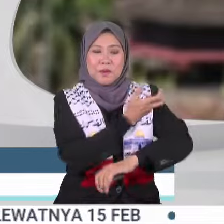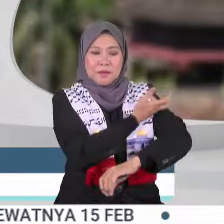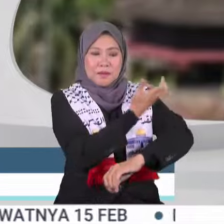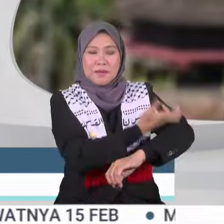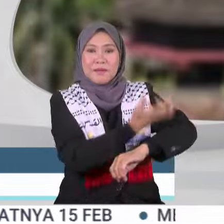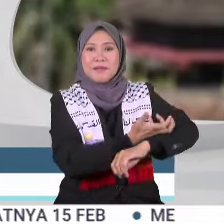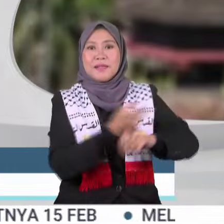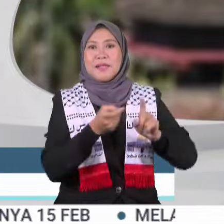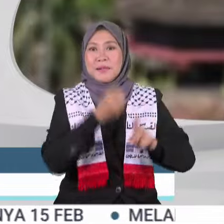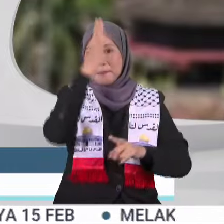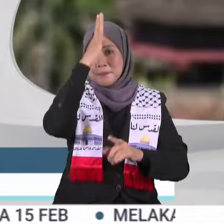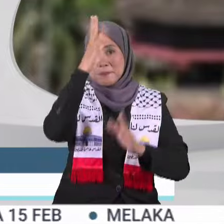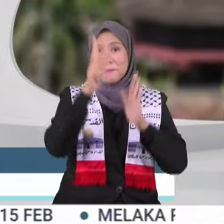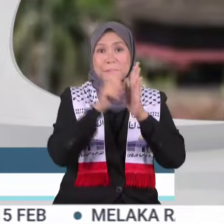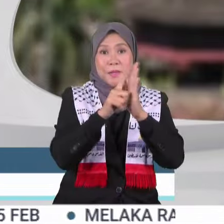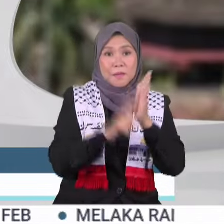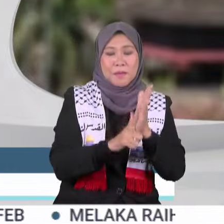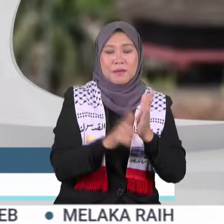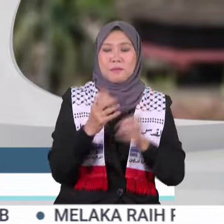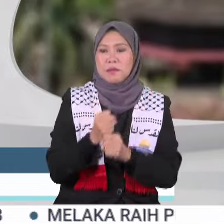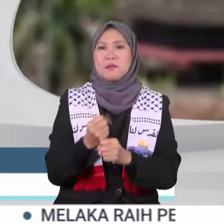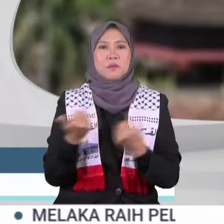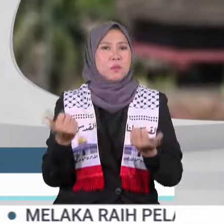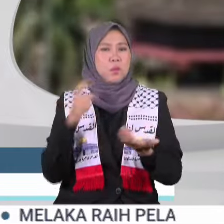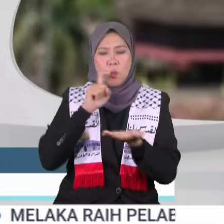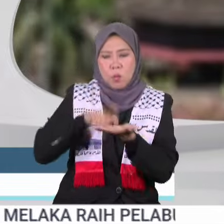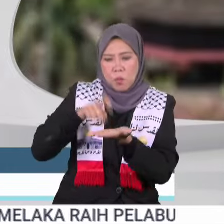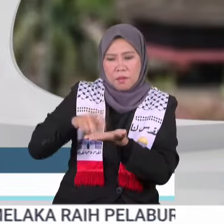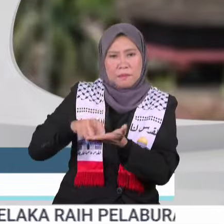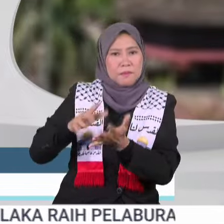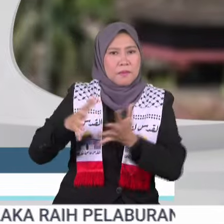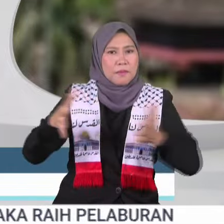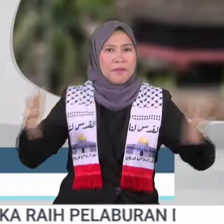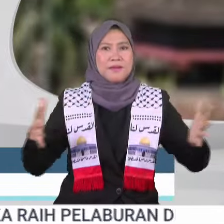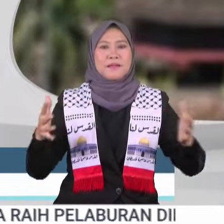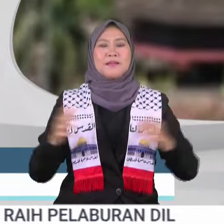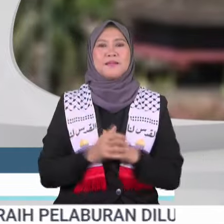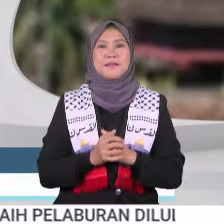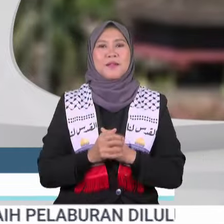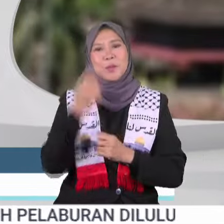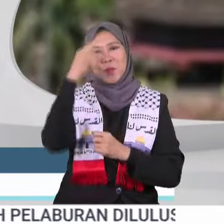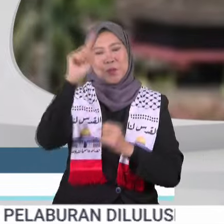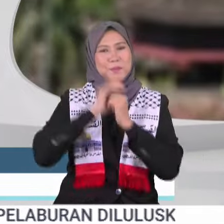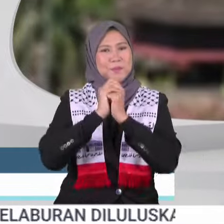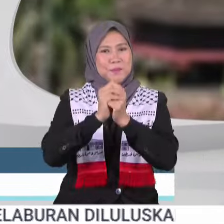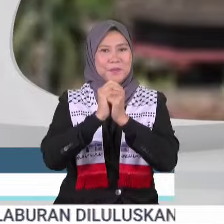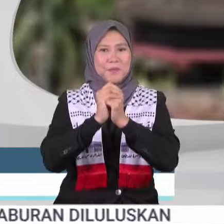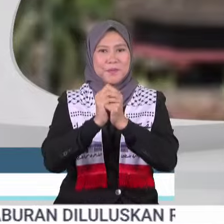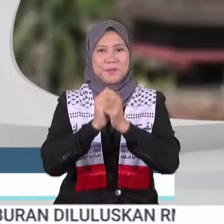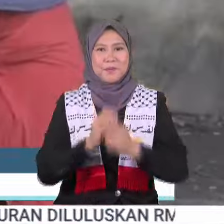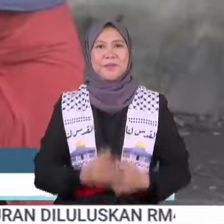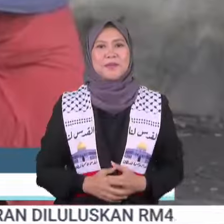daripada Bapa mertuanya itu mendapat permintaan tinggi terutamanya ketika Tahun Baru